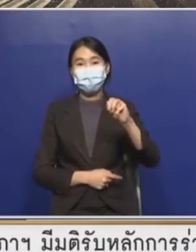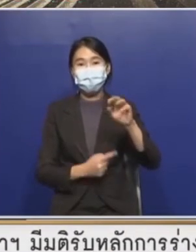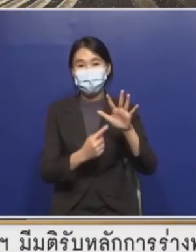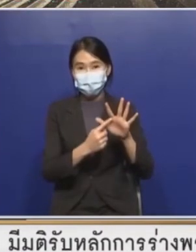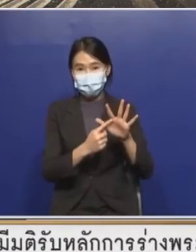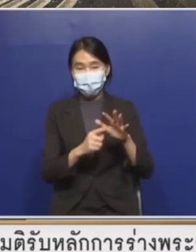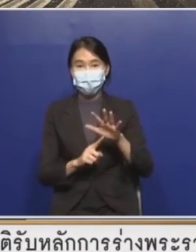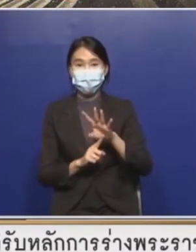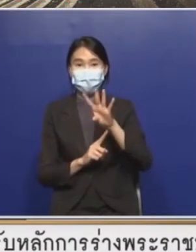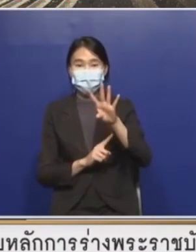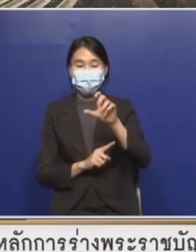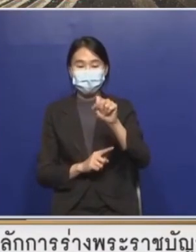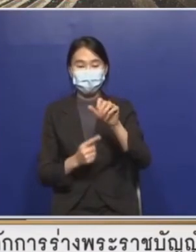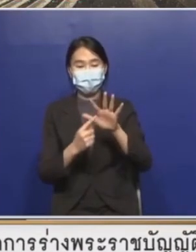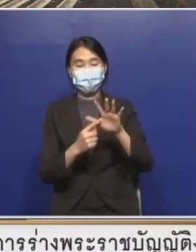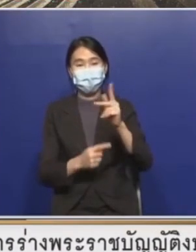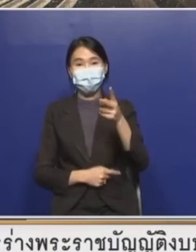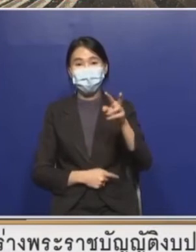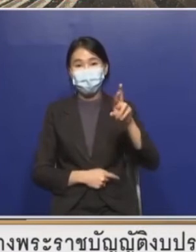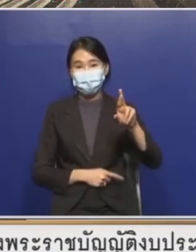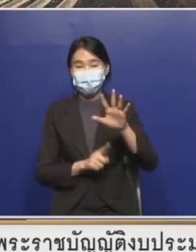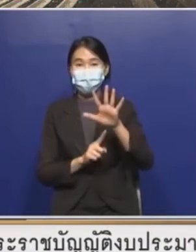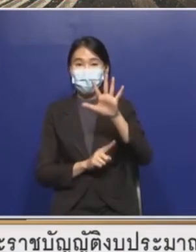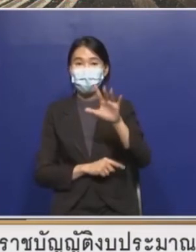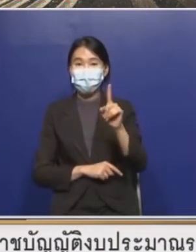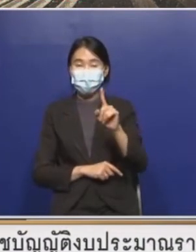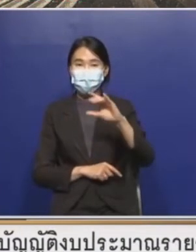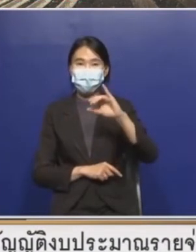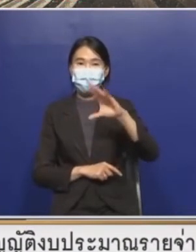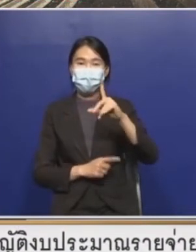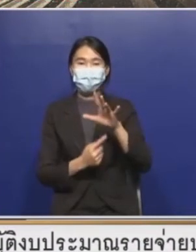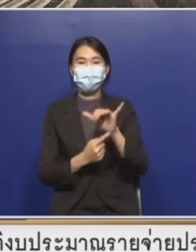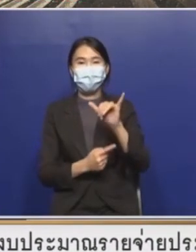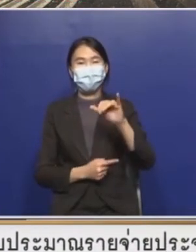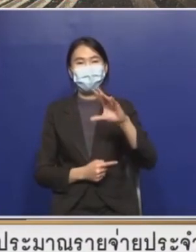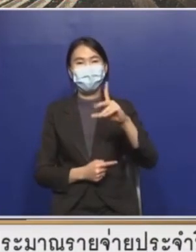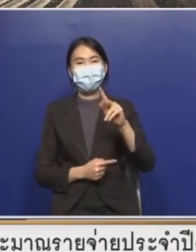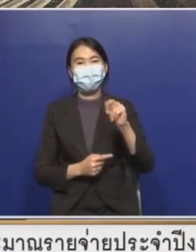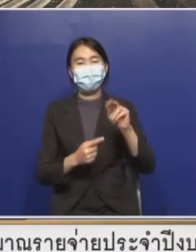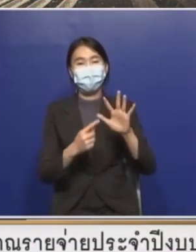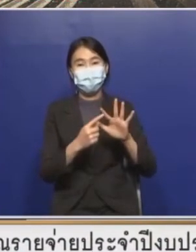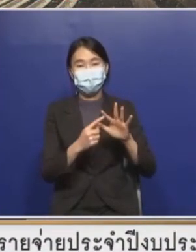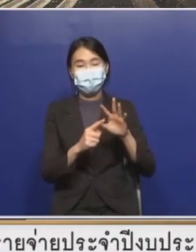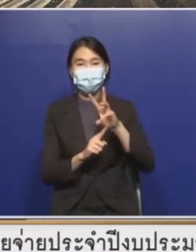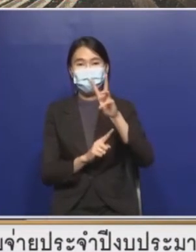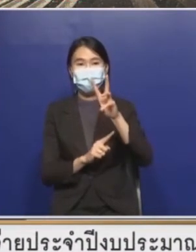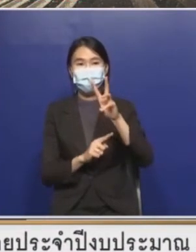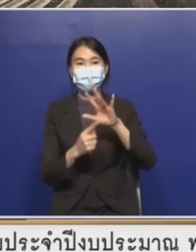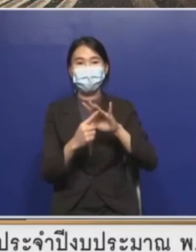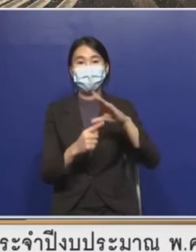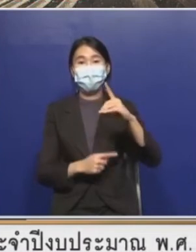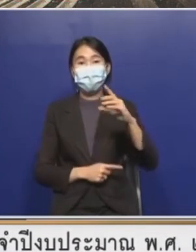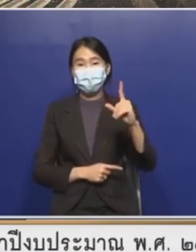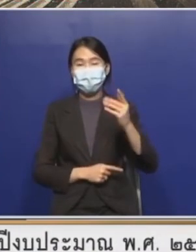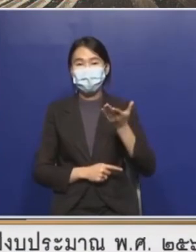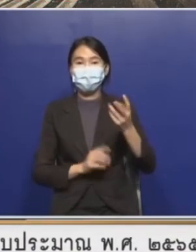4. ท่านสาครเกี่ยวข้อง 5. ท่านชัยชนะเดชเดโช 6. ท่านเดชอิฐขาวทองขอ